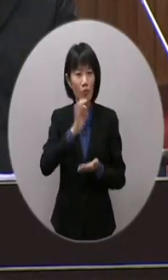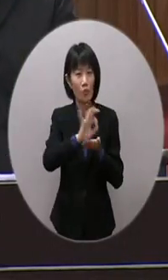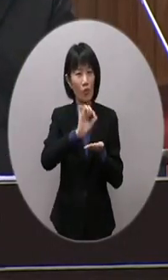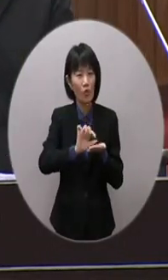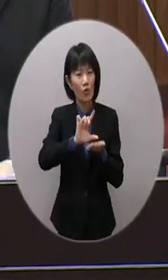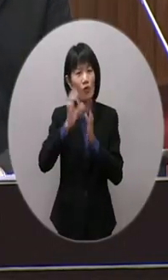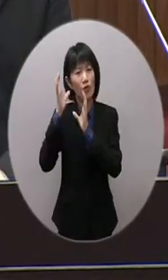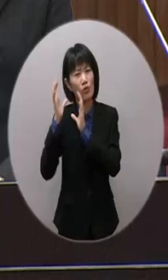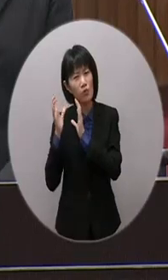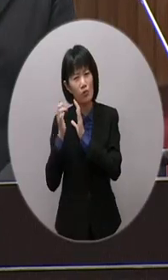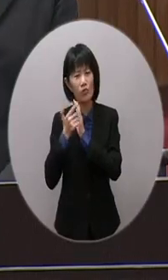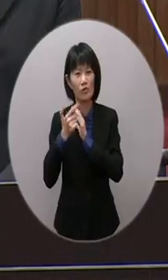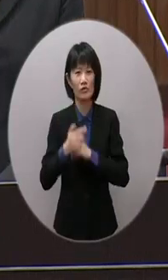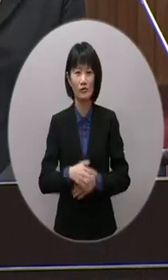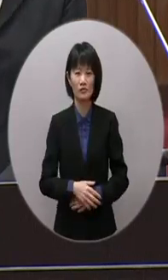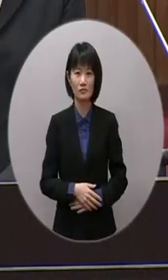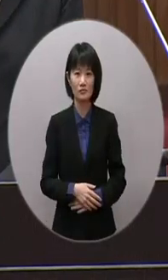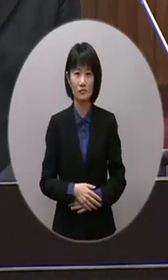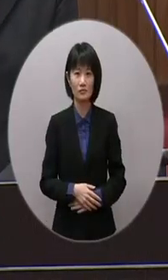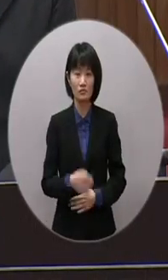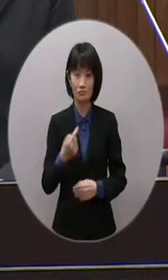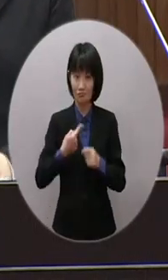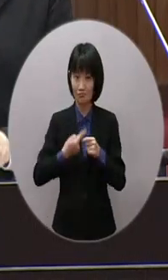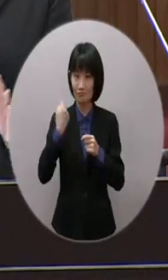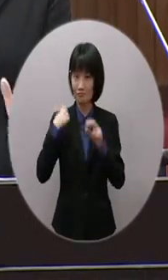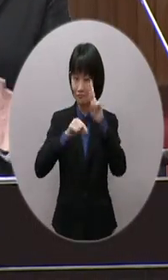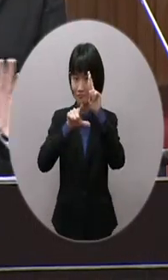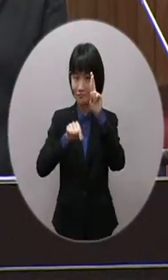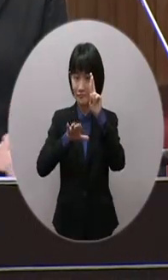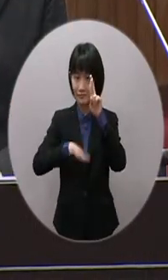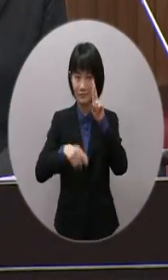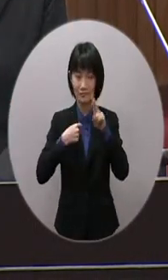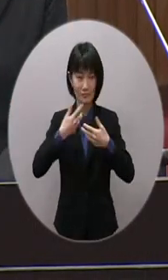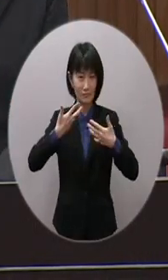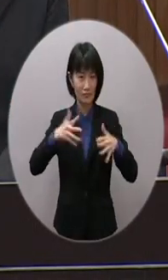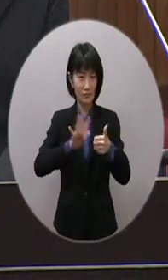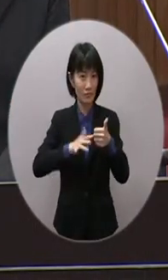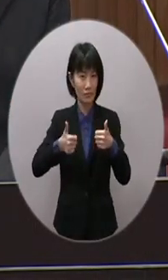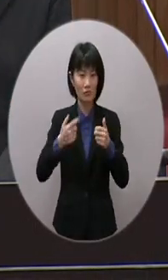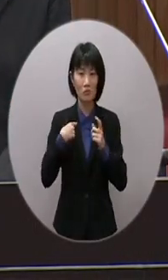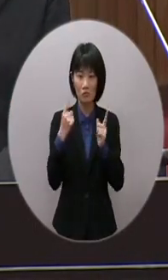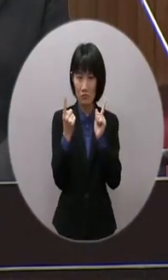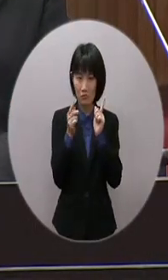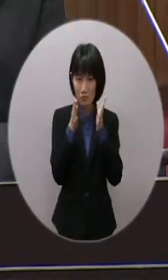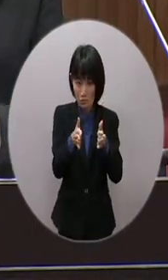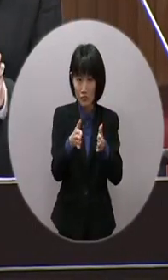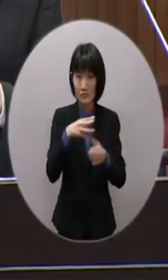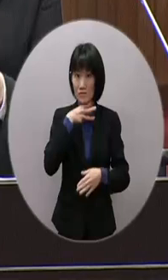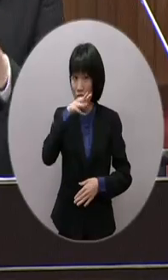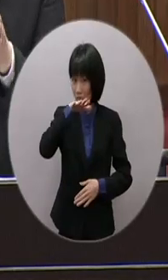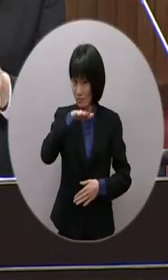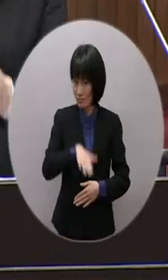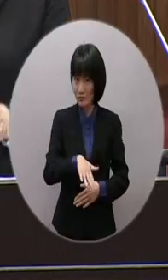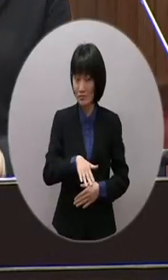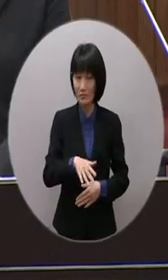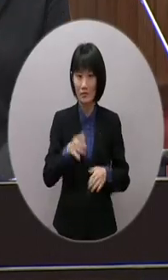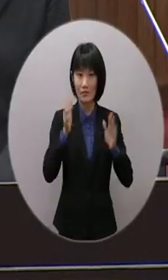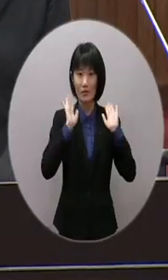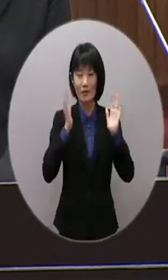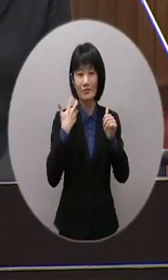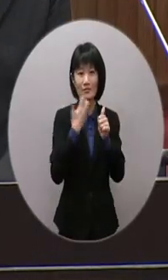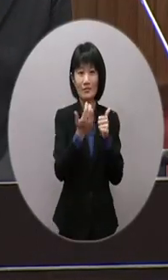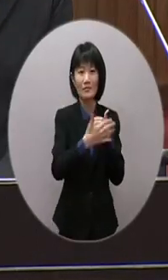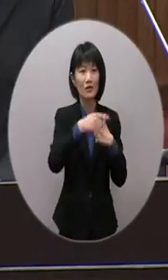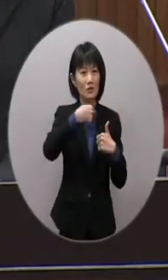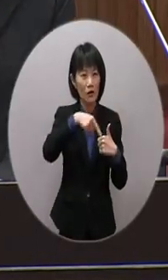比较高的哈。所以呢，我在去年底我就跟了很多位的委员，我们就针对三岁以下这个幼托这个部